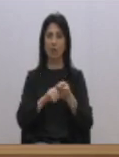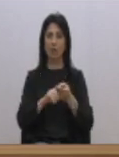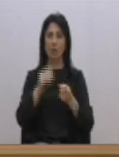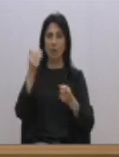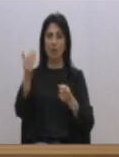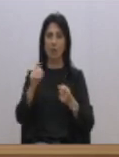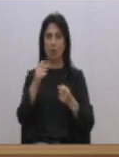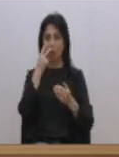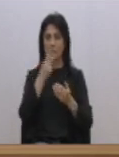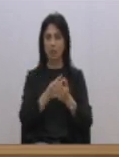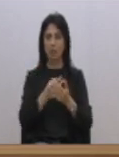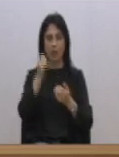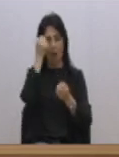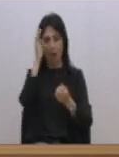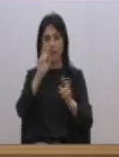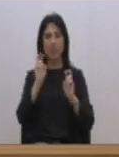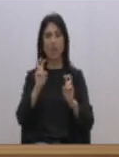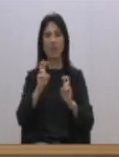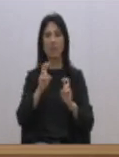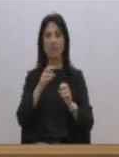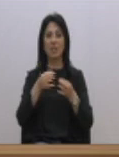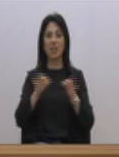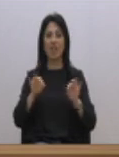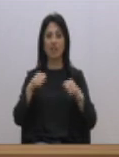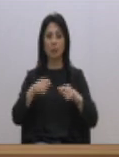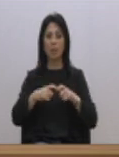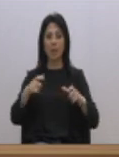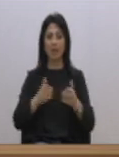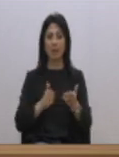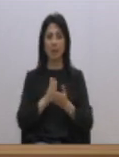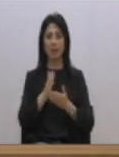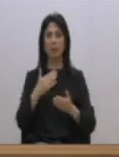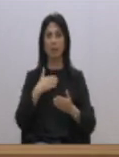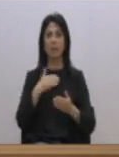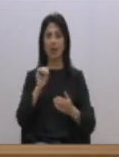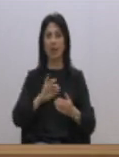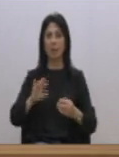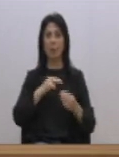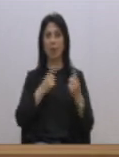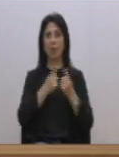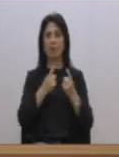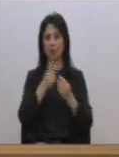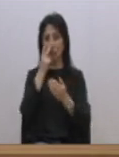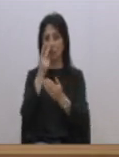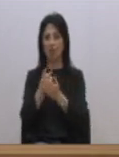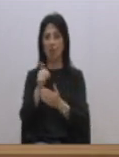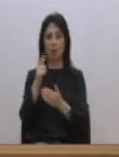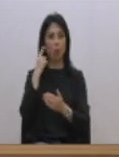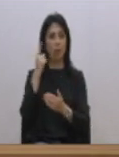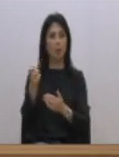mat rogurcians, arahsot, rasnișam, stau ispali, mandatis, principii. Da, ce nu europeul ma colegă, ma șehedon, rogore